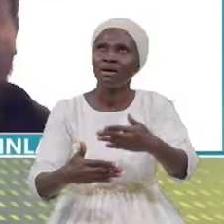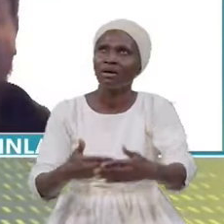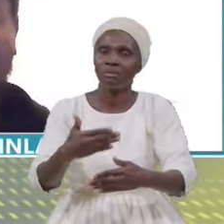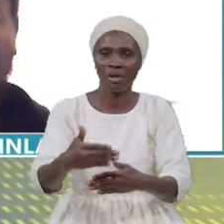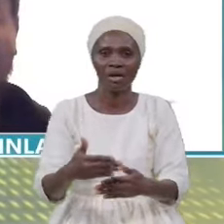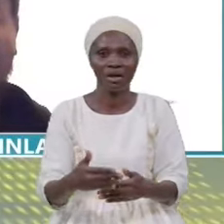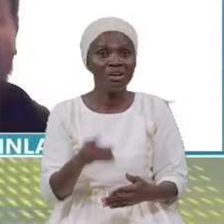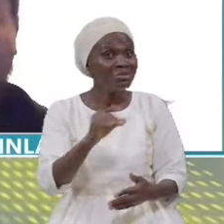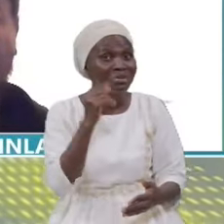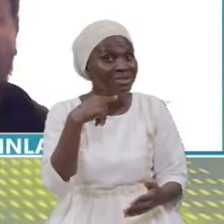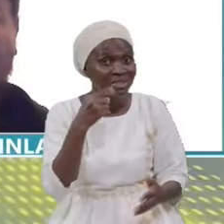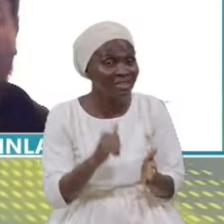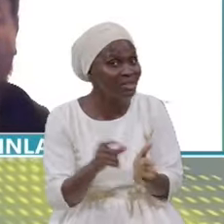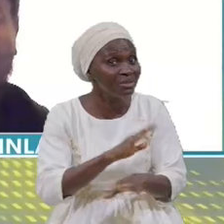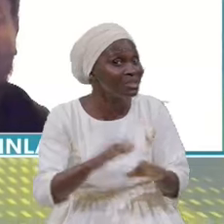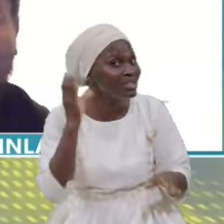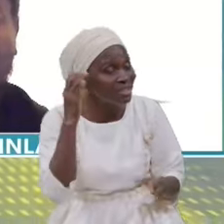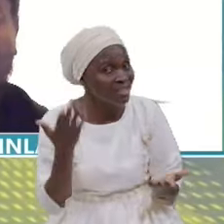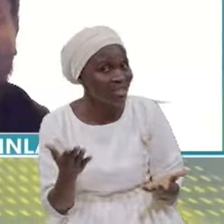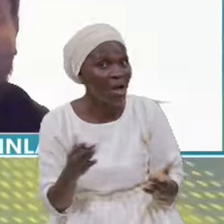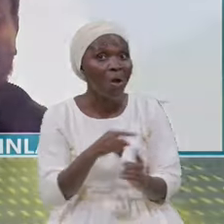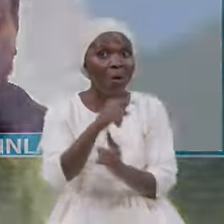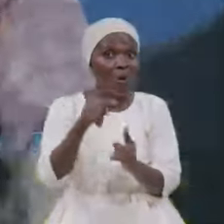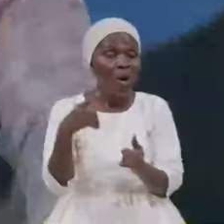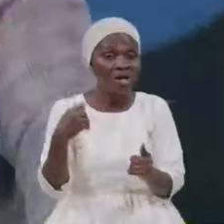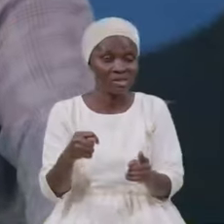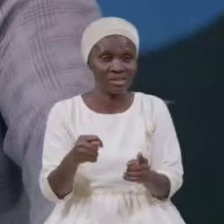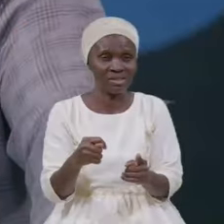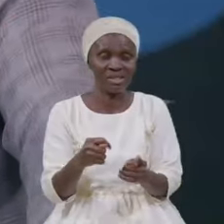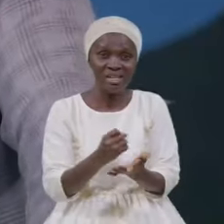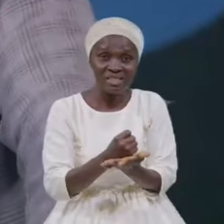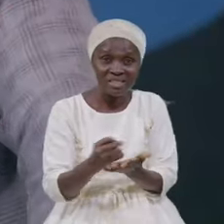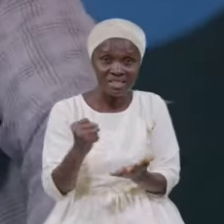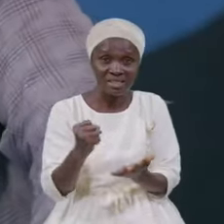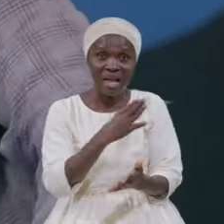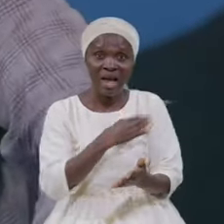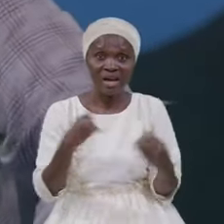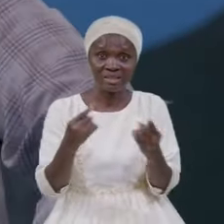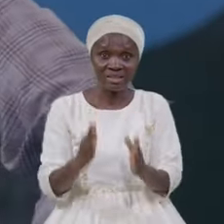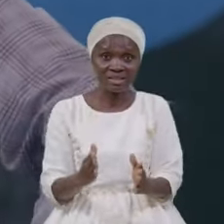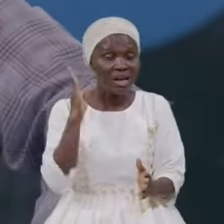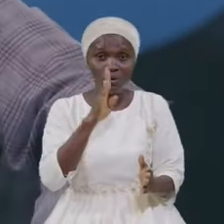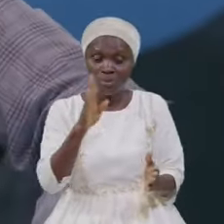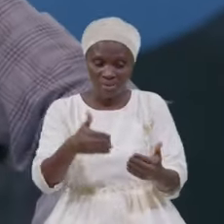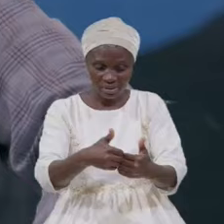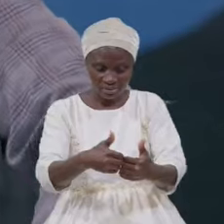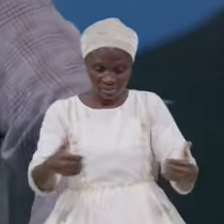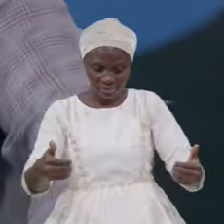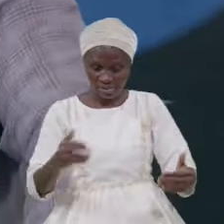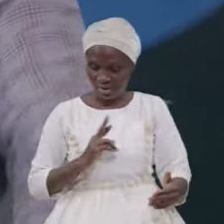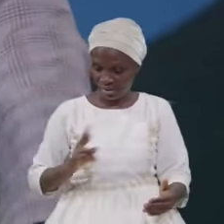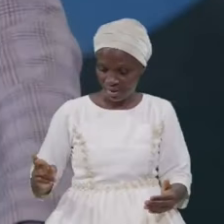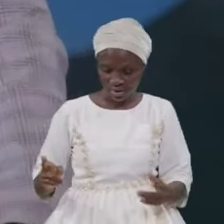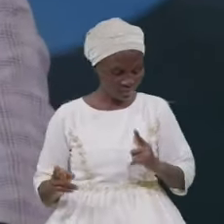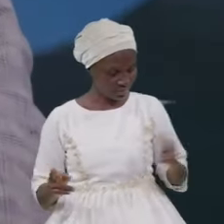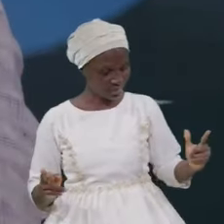parler. Quand les saints et les pécheurs seront séparés. Oui. Es-tu prêt